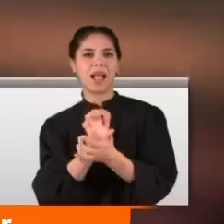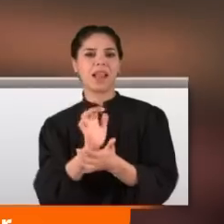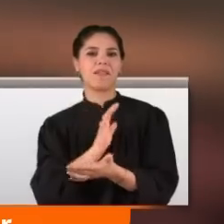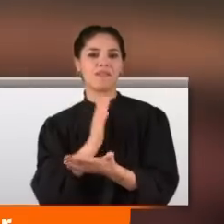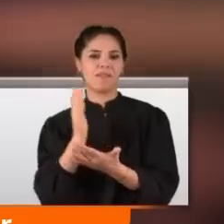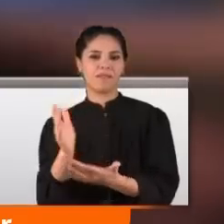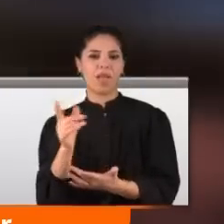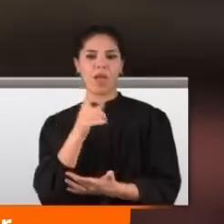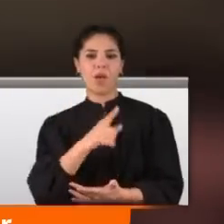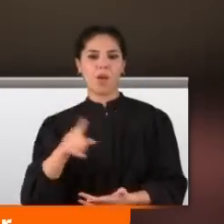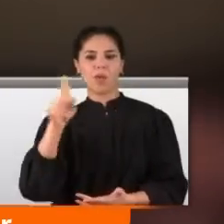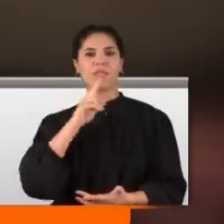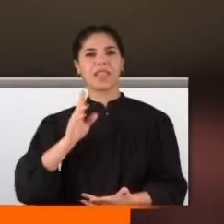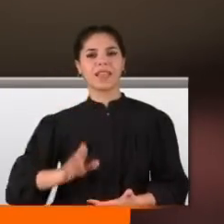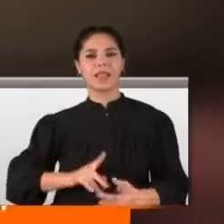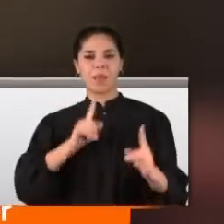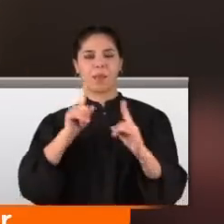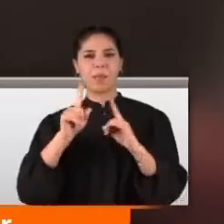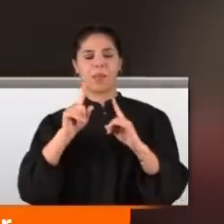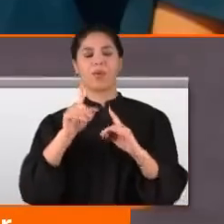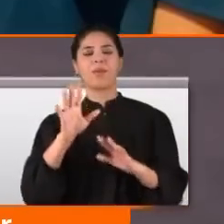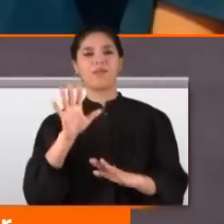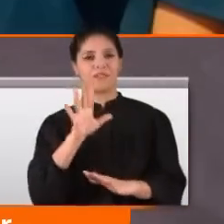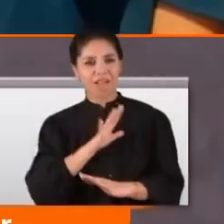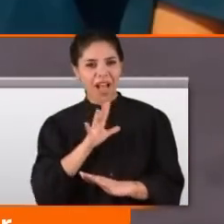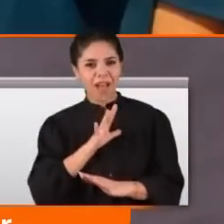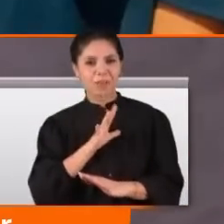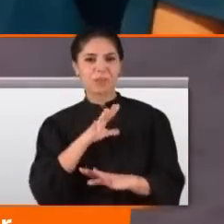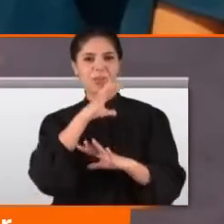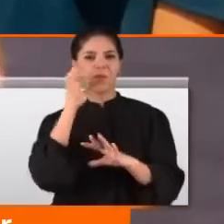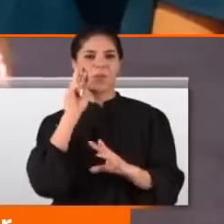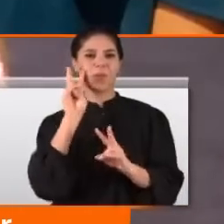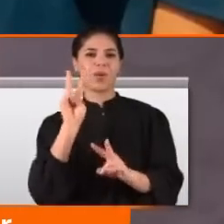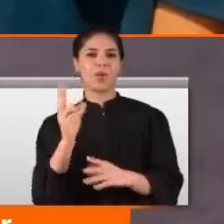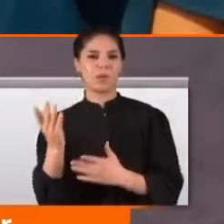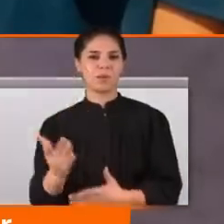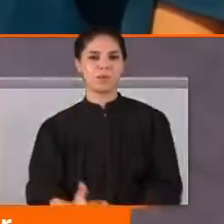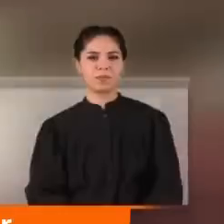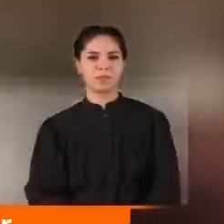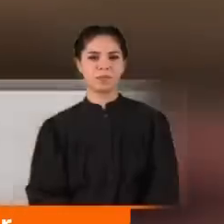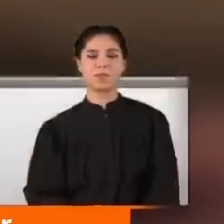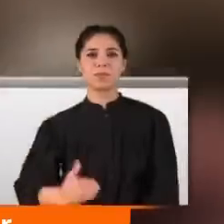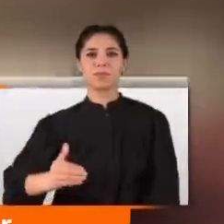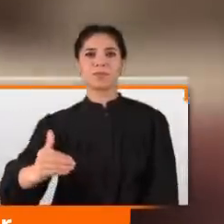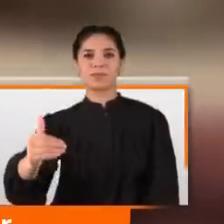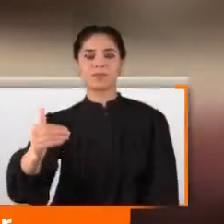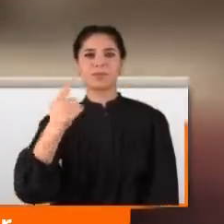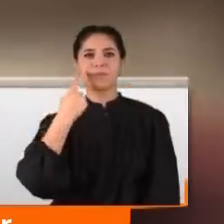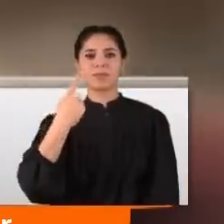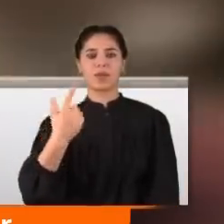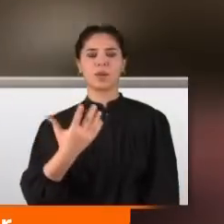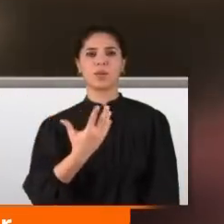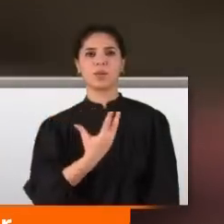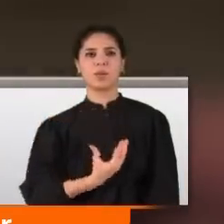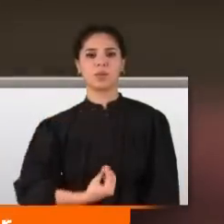vardı. Onlar da kızları pastasını üflerken o mutlu anlarına böyle şahit olmuşlardı. İlerleyen saatlerde en büyük